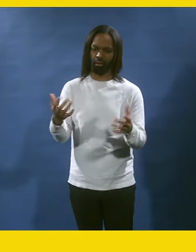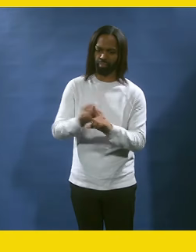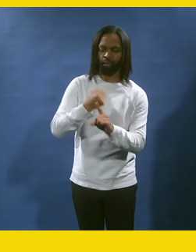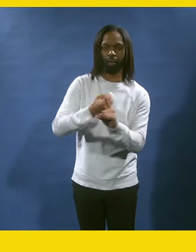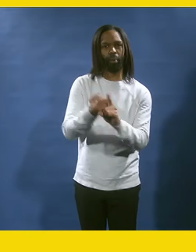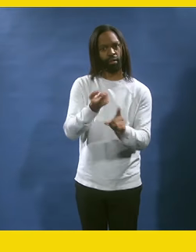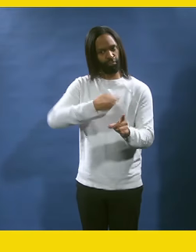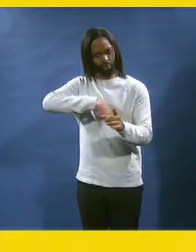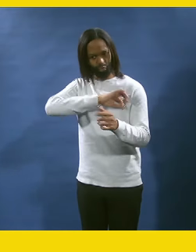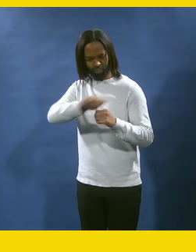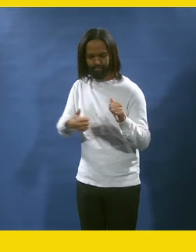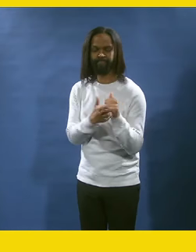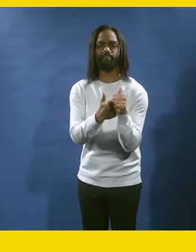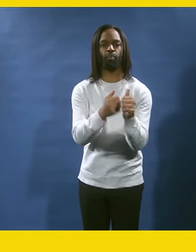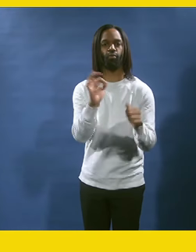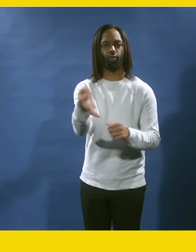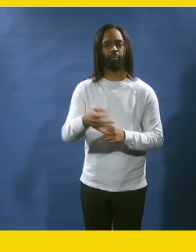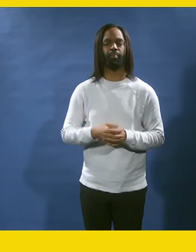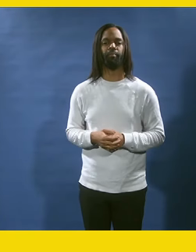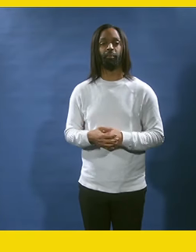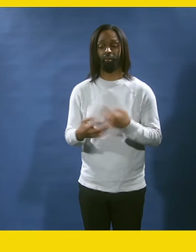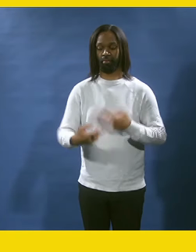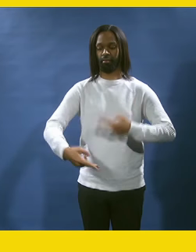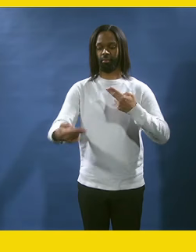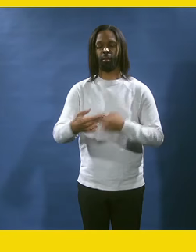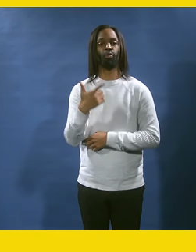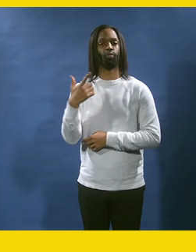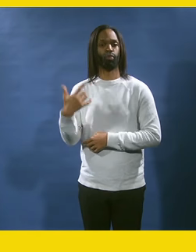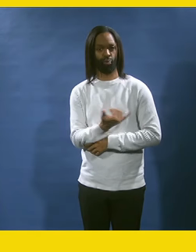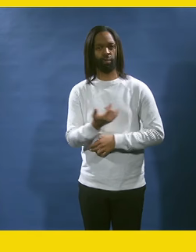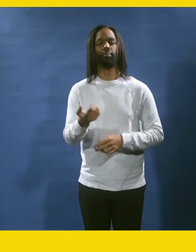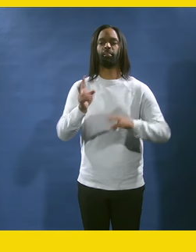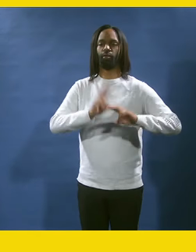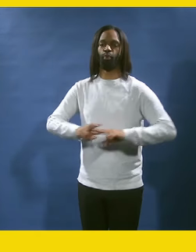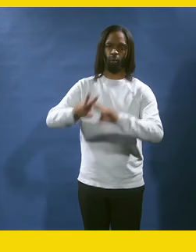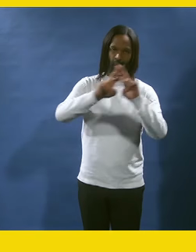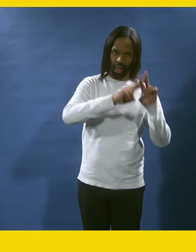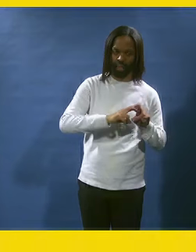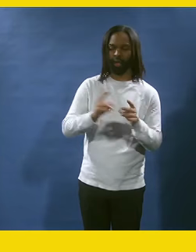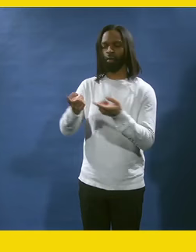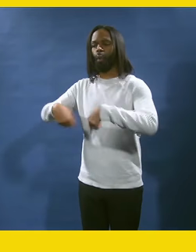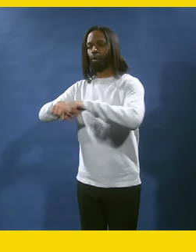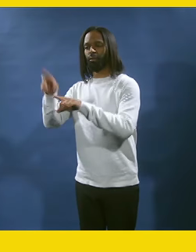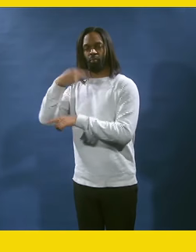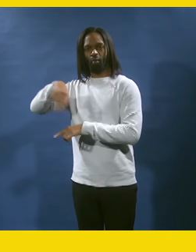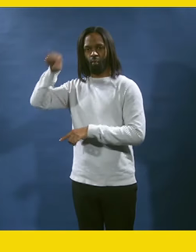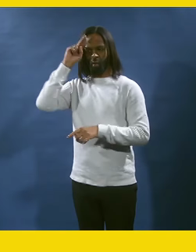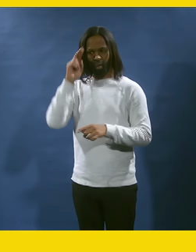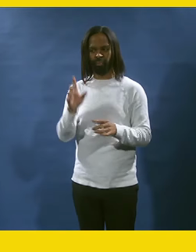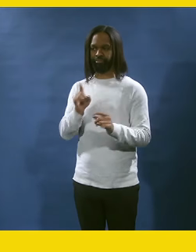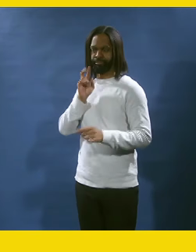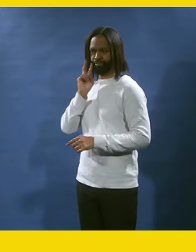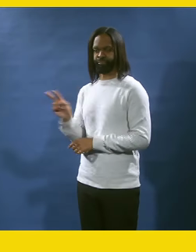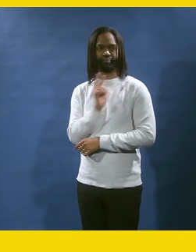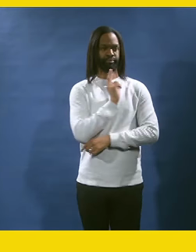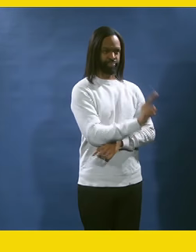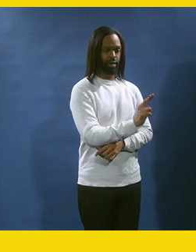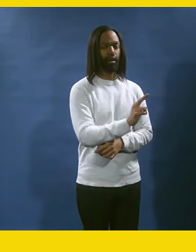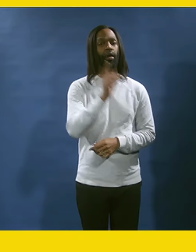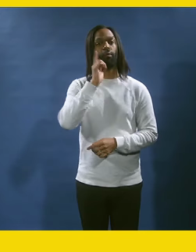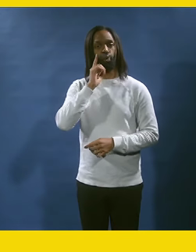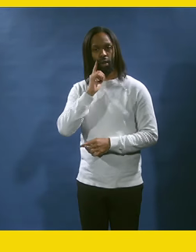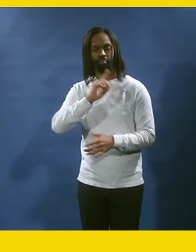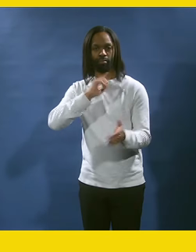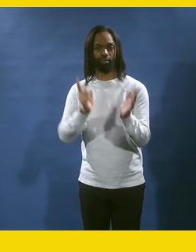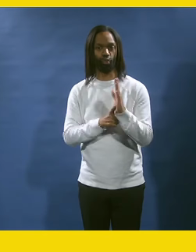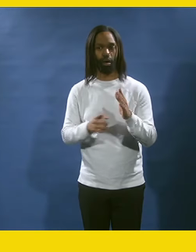Pendant ces deux jours, nous tournerons nos regards vers l'Union européenne et le Conseil de l'Europe. Active en matière de protection des droits